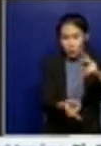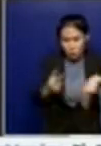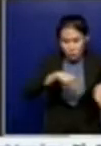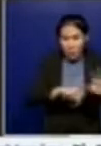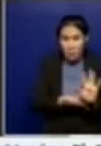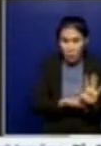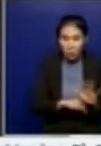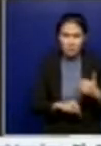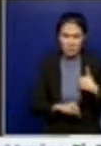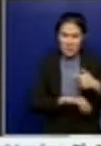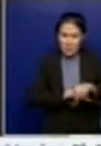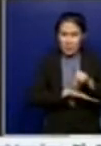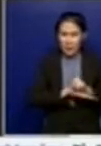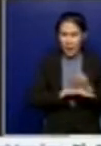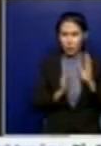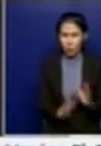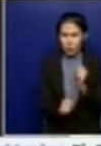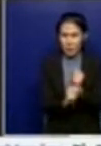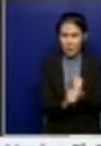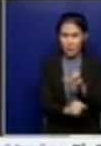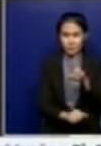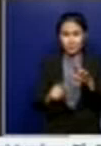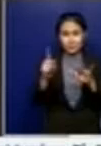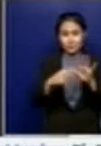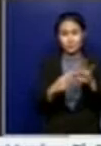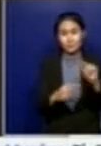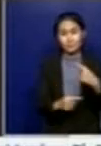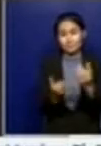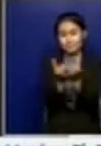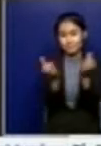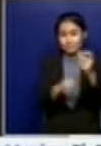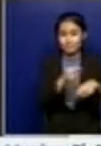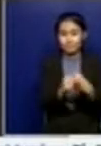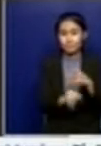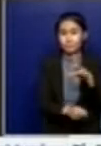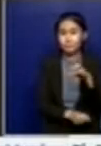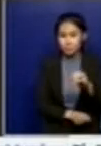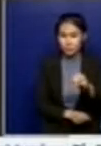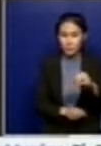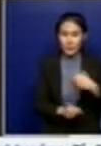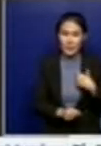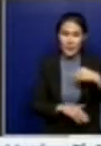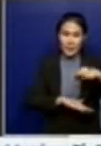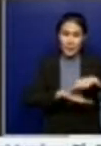างนะรัฐธรรมนูญปี60ก็ตามนะครับดำรงตำแหน่งนายกสภามหาวิ